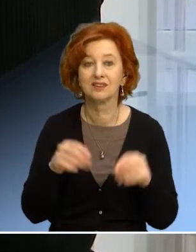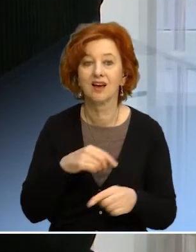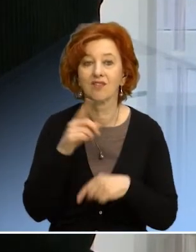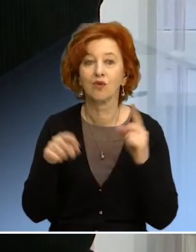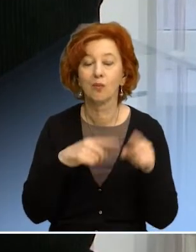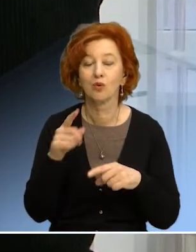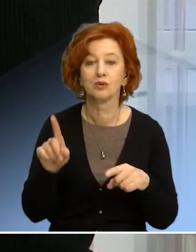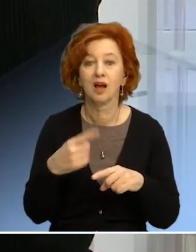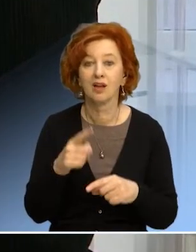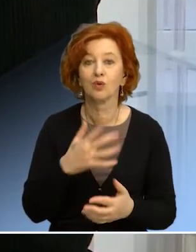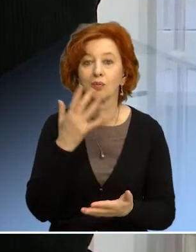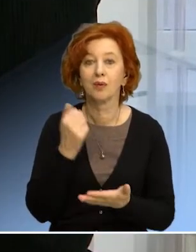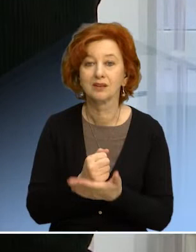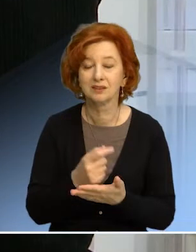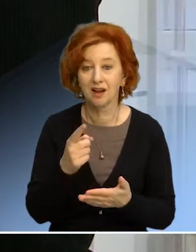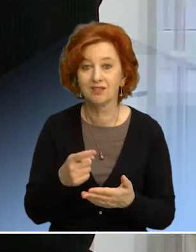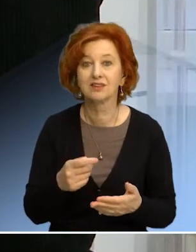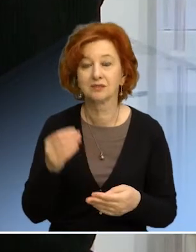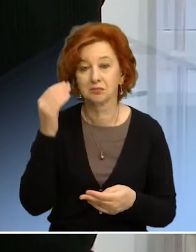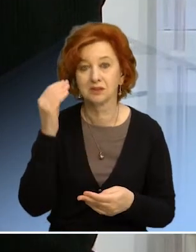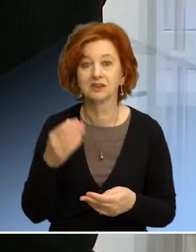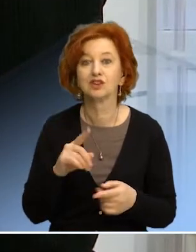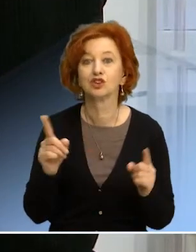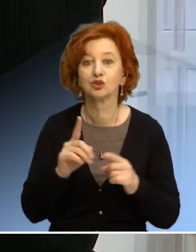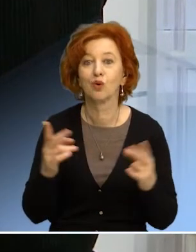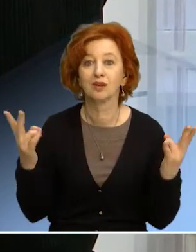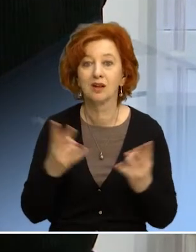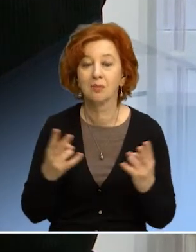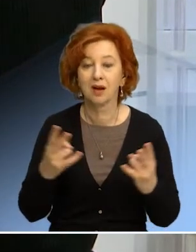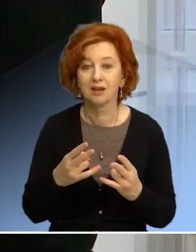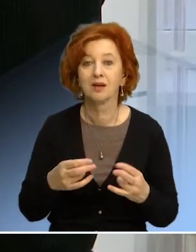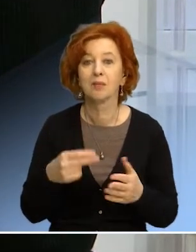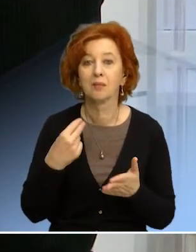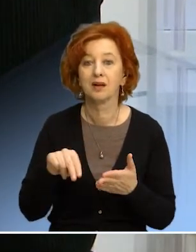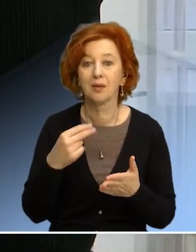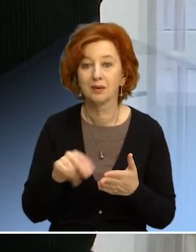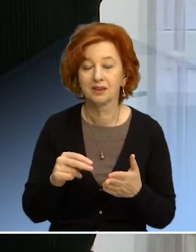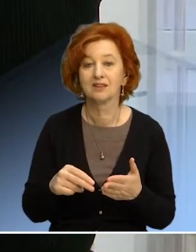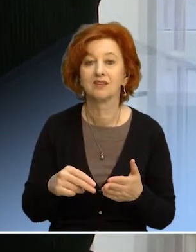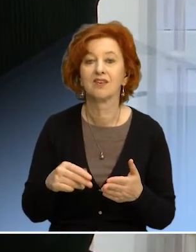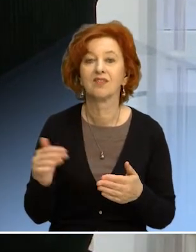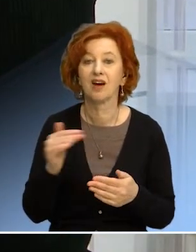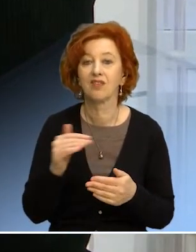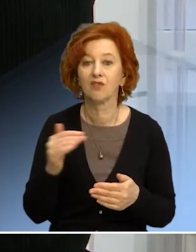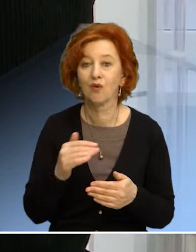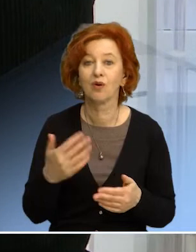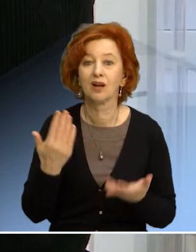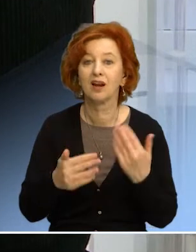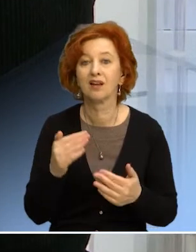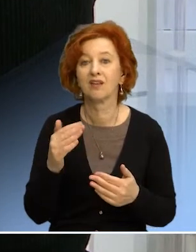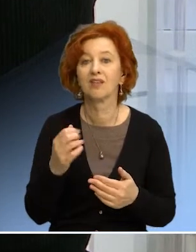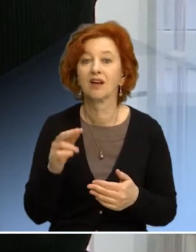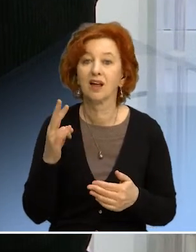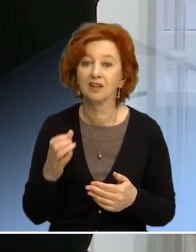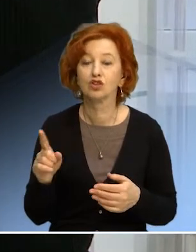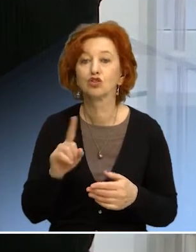которые касались быта. То есть вот кто мог позволить себе приобретать такие вещи, фарфор или